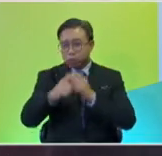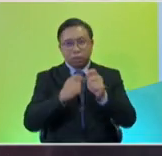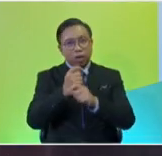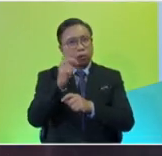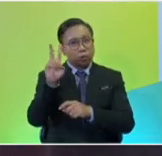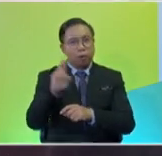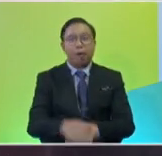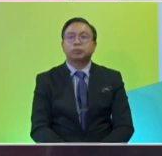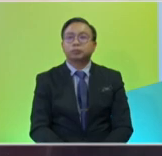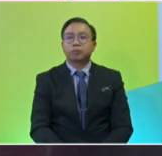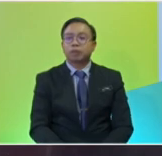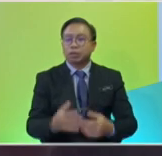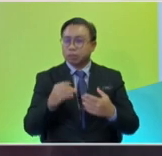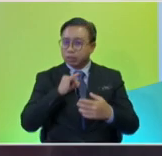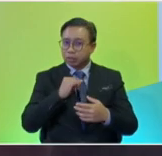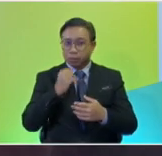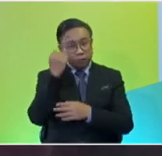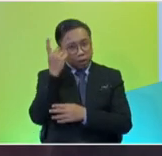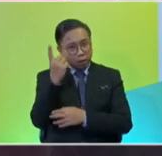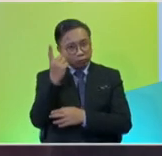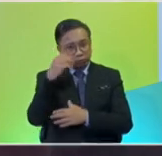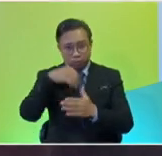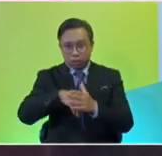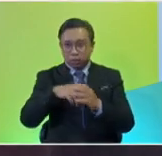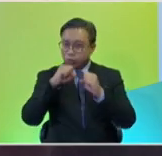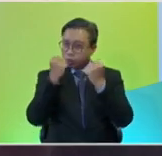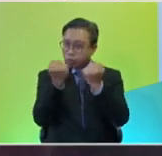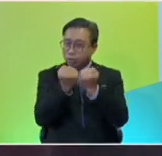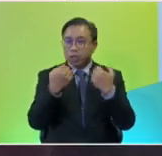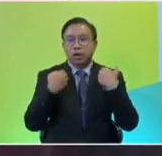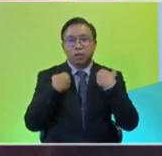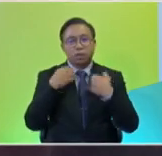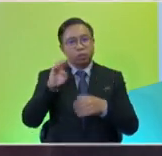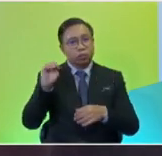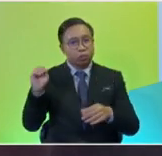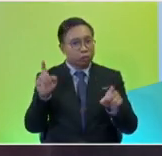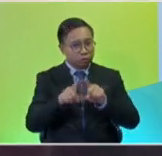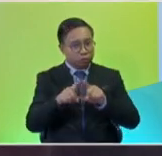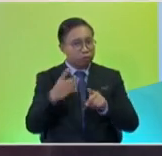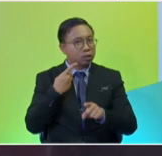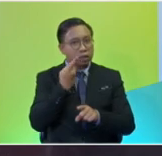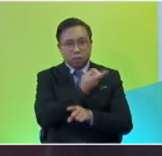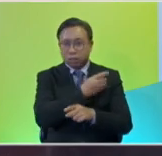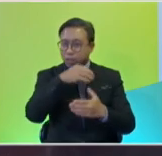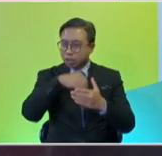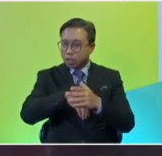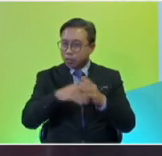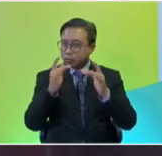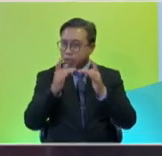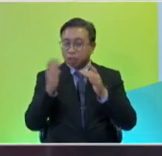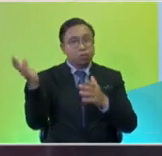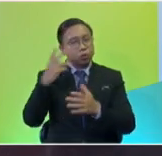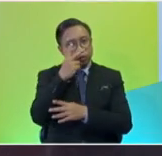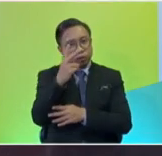Oke baju saya paham bukan kita berdua saja dalam video kita juga bersama kita dalam kalian